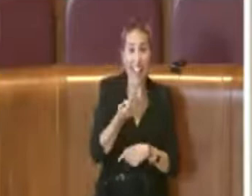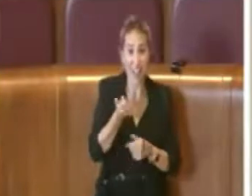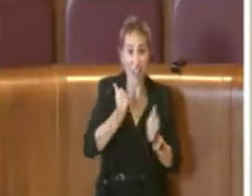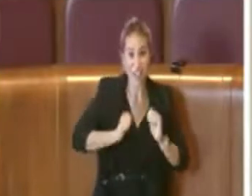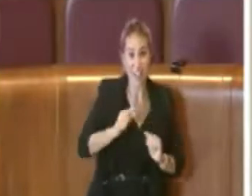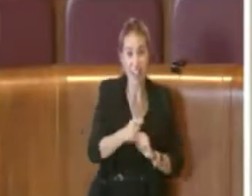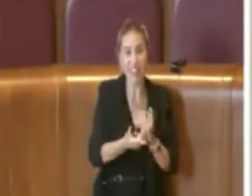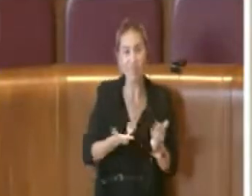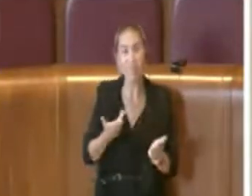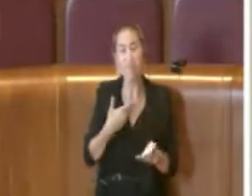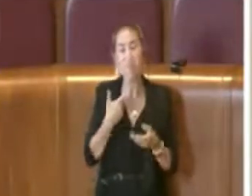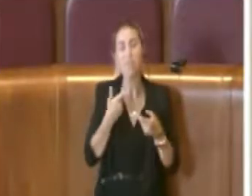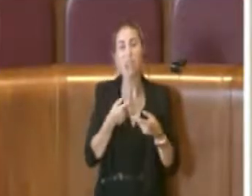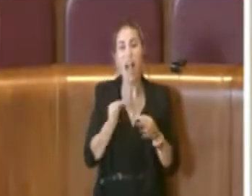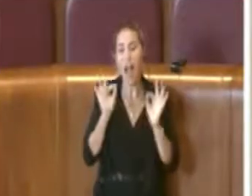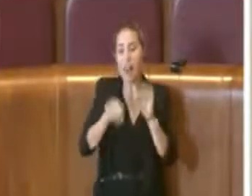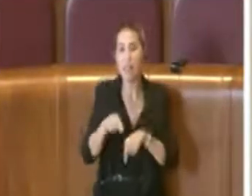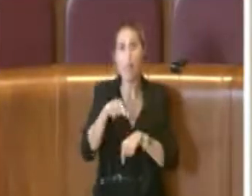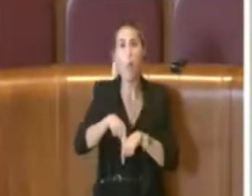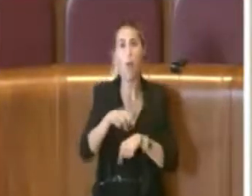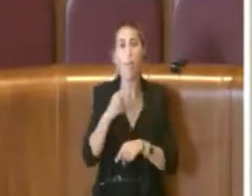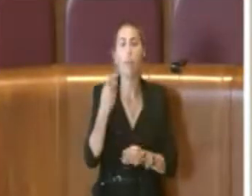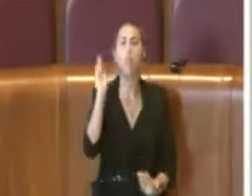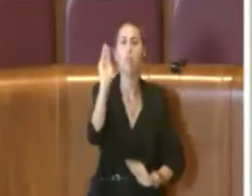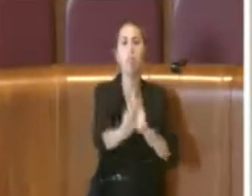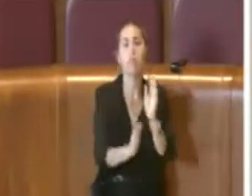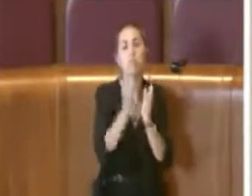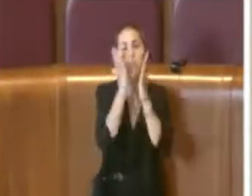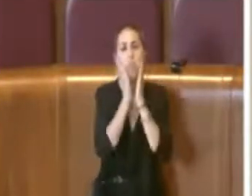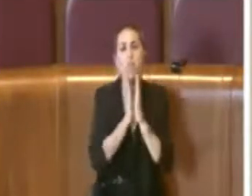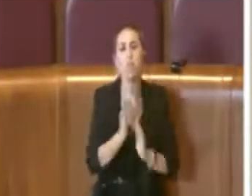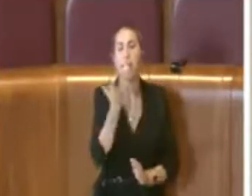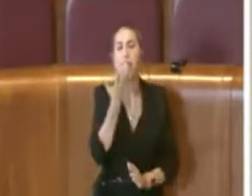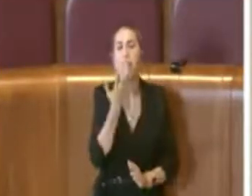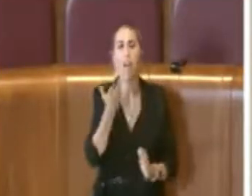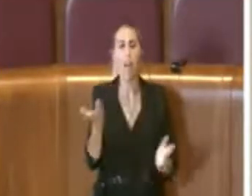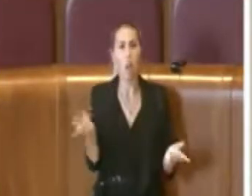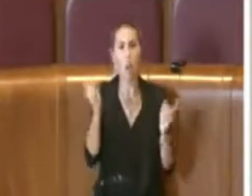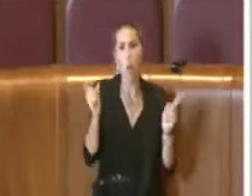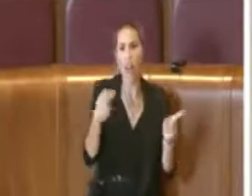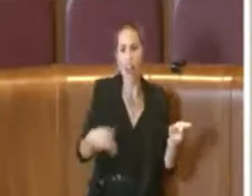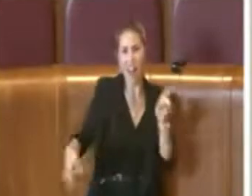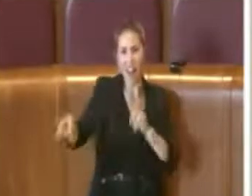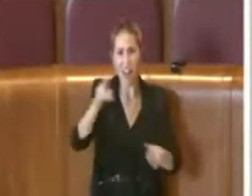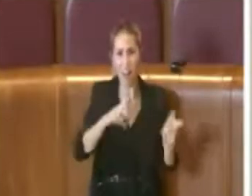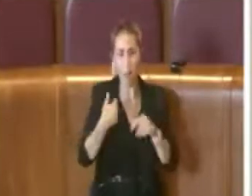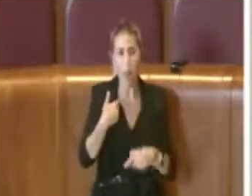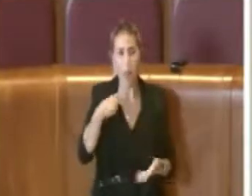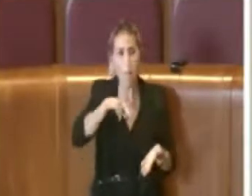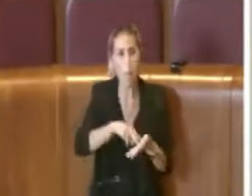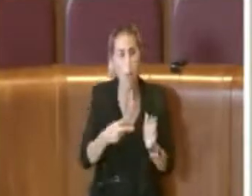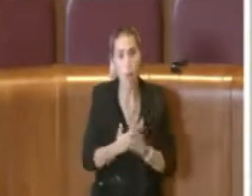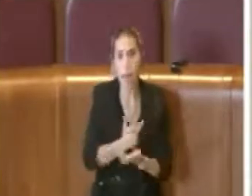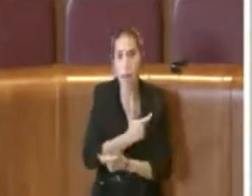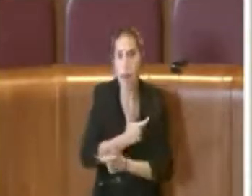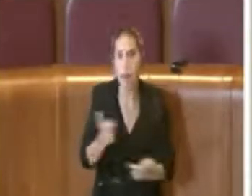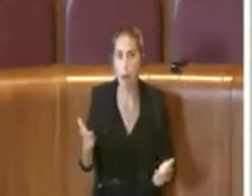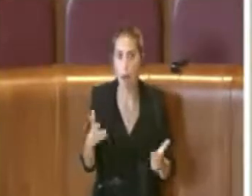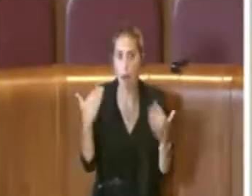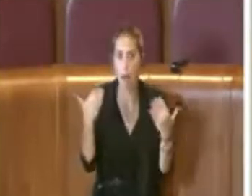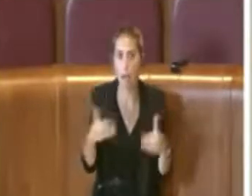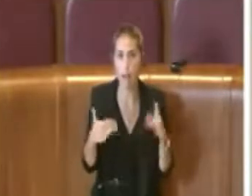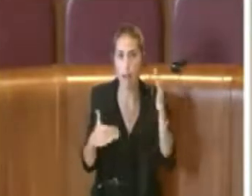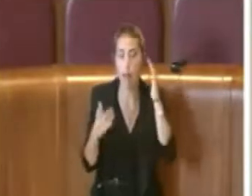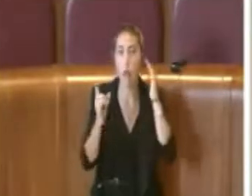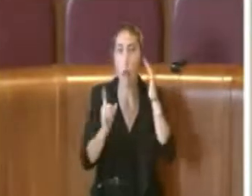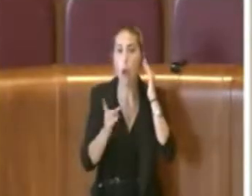Capitolina appunto chiedendo di darci risposta a una problematica ormai annosa che è